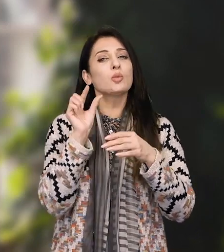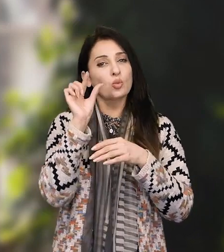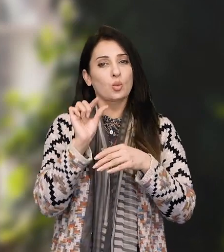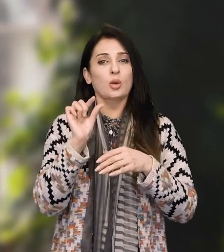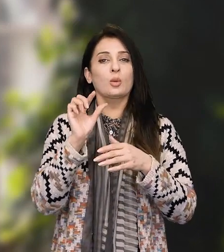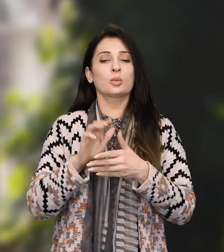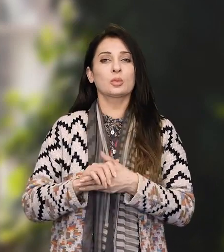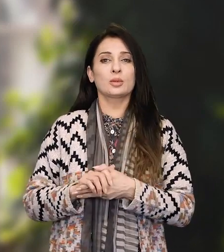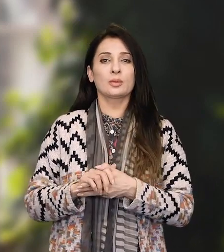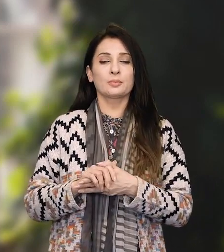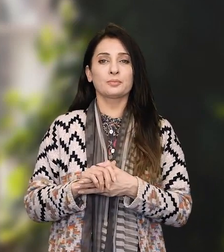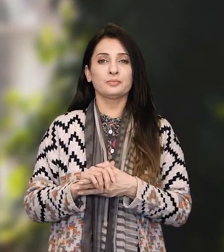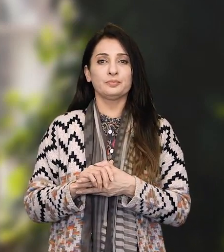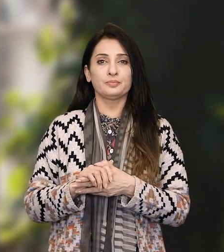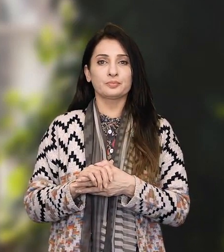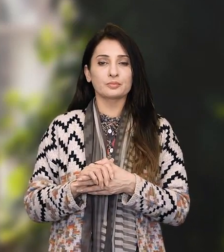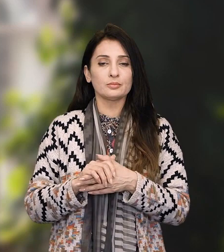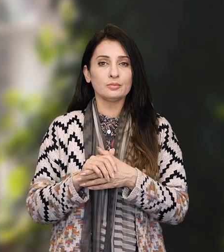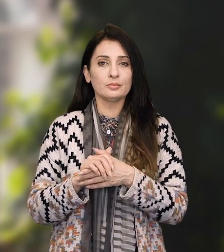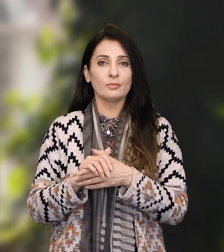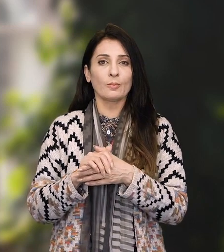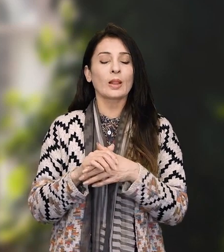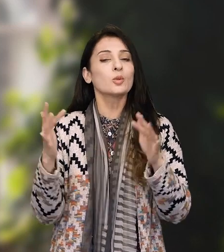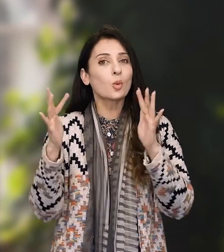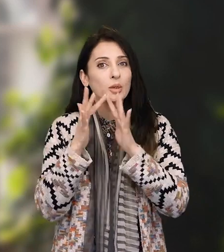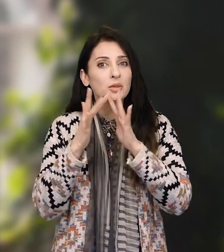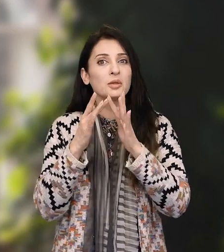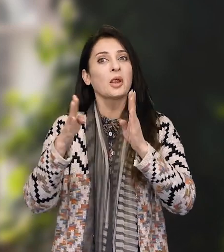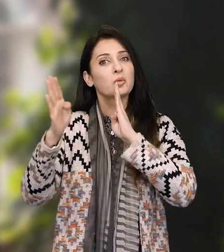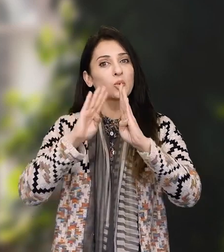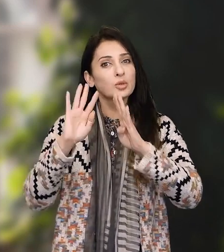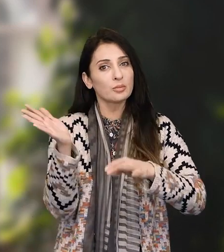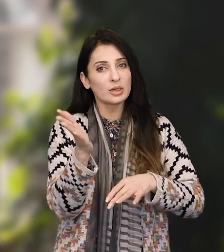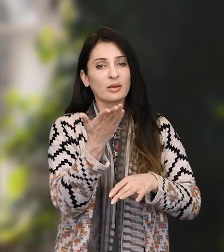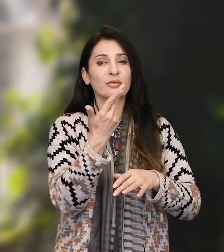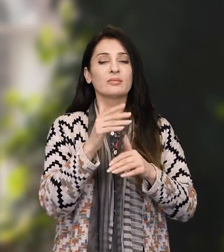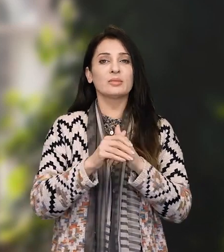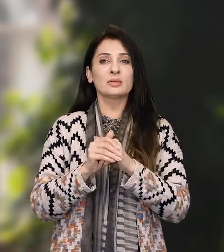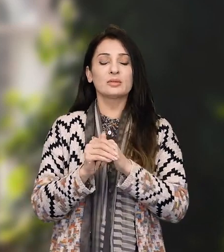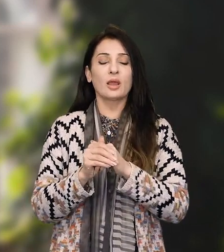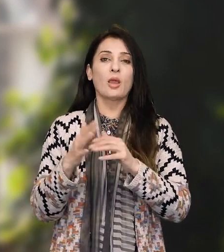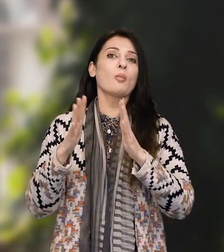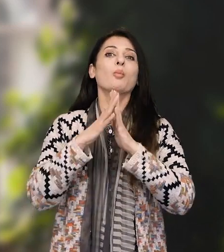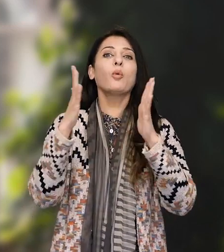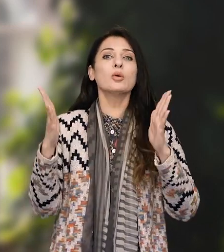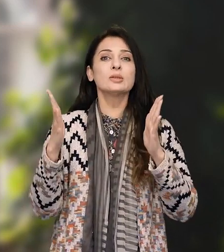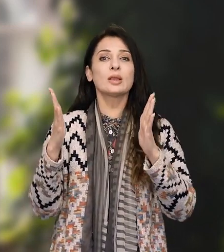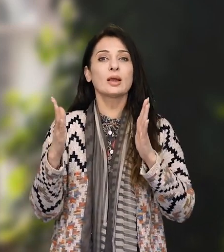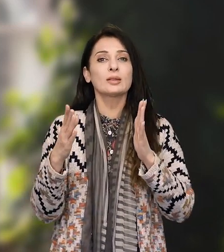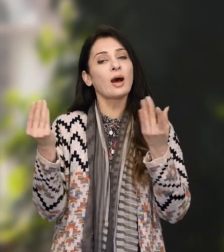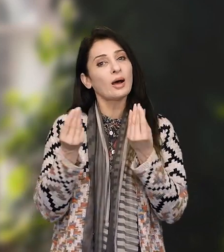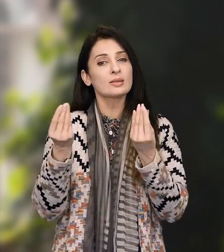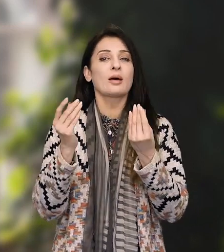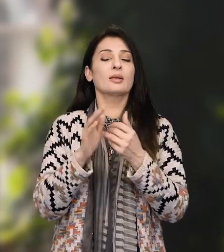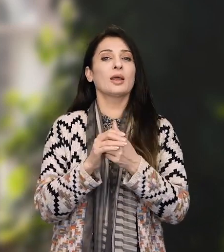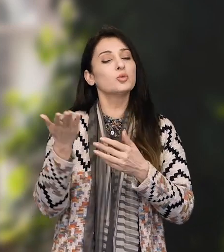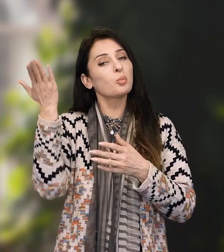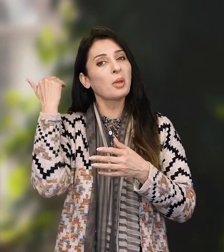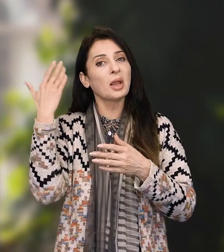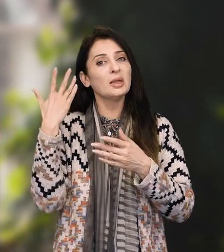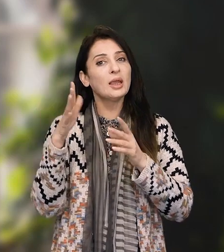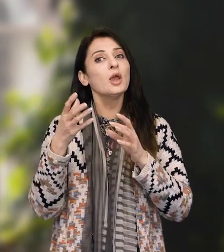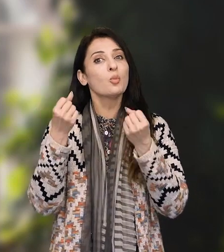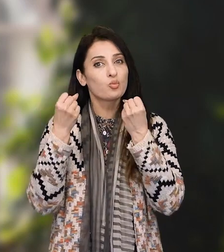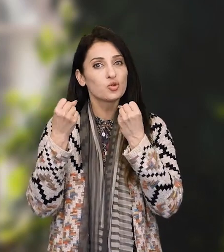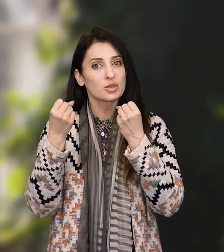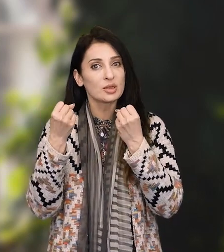सो आई फील लाइक विद द एक्सपोजर ऑफ द इंटरनेट, सोशल मीडिया, आई थिंक there are so many things that now you can do that you could not